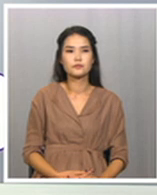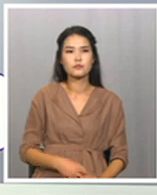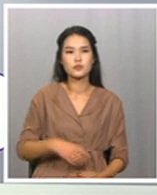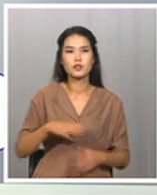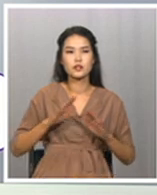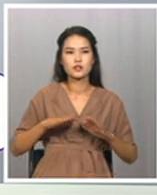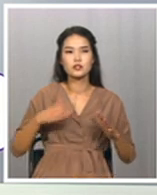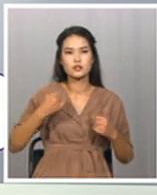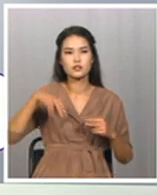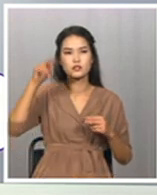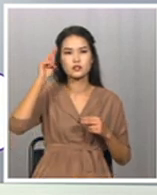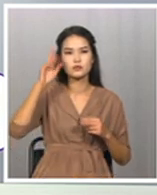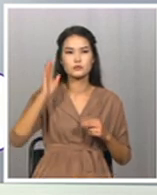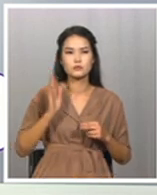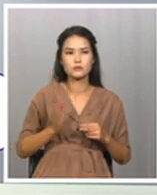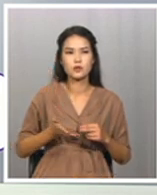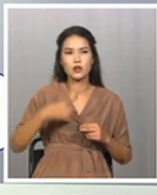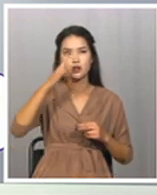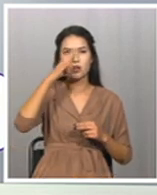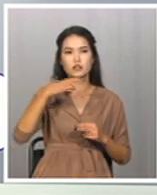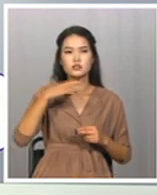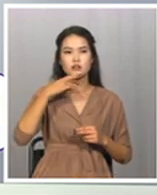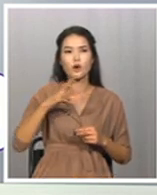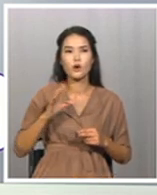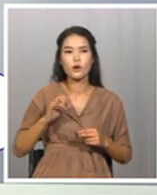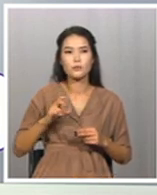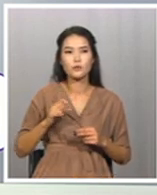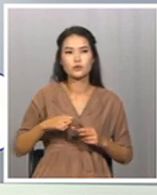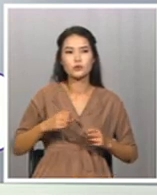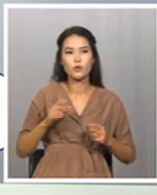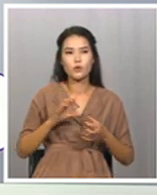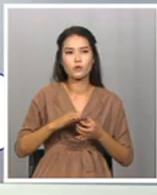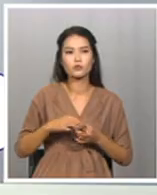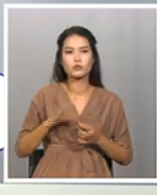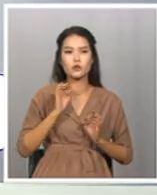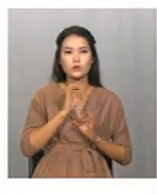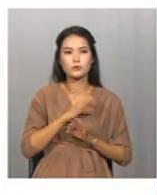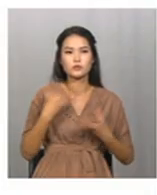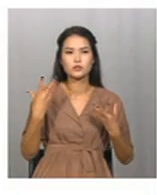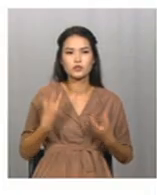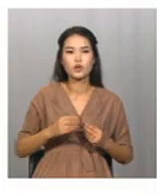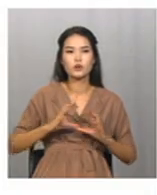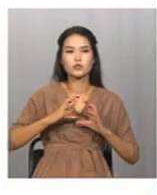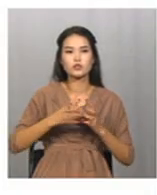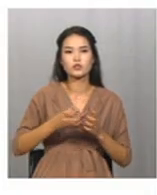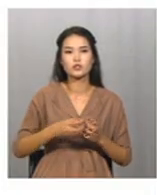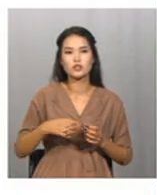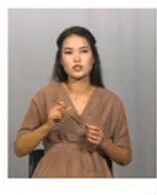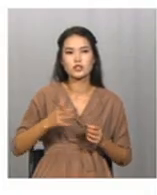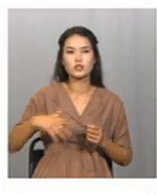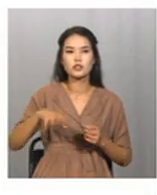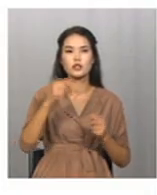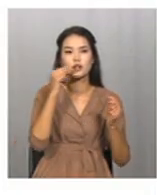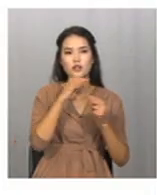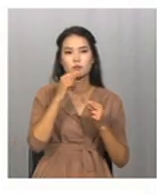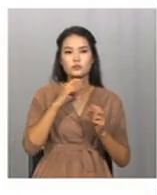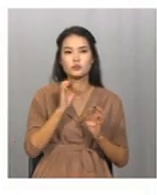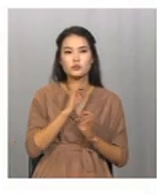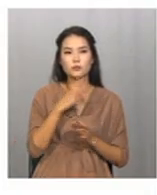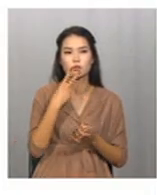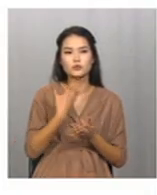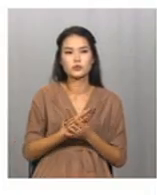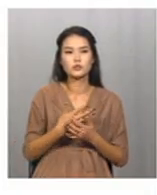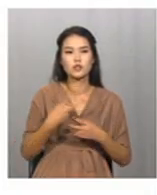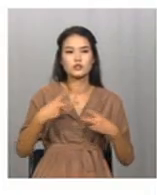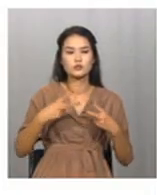Оқушылар, бүгінгі сабақта сіздер Қазақстанды компонентті қосымша қамту негізінде дүние жүзі елдерінің экономикалық даму